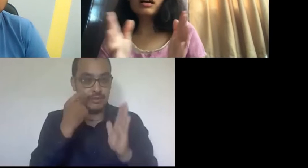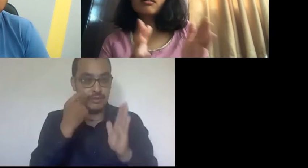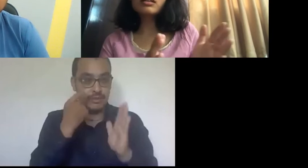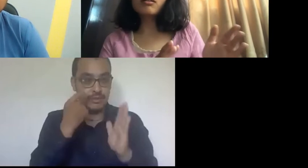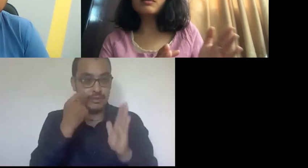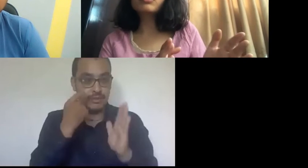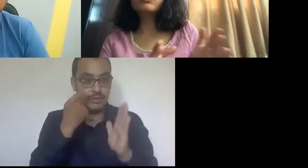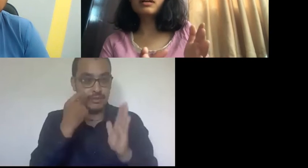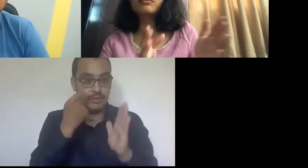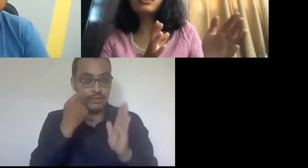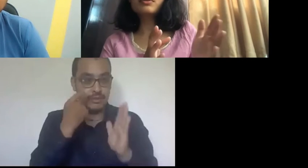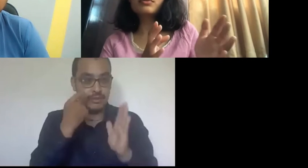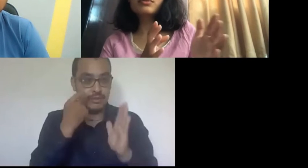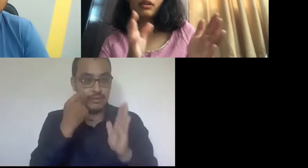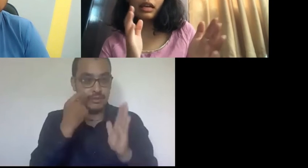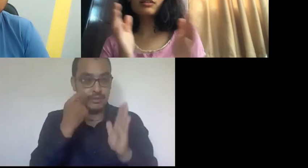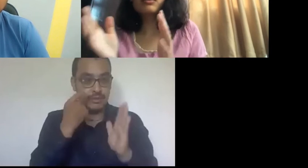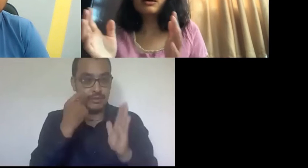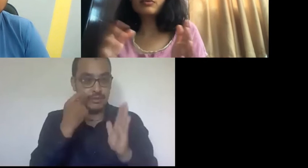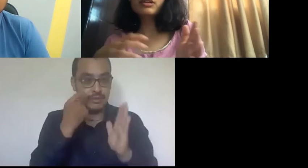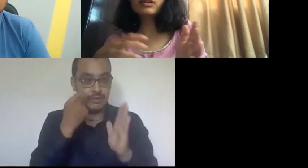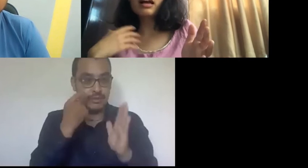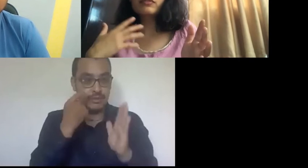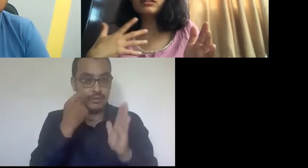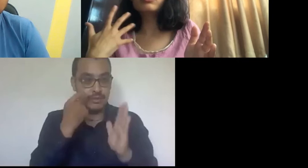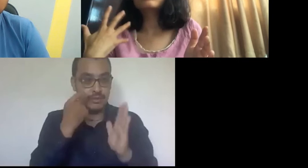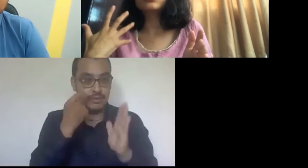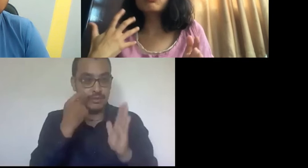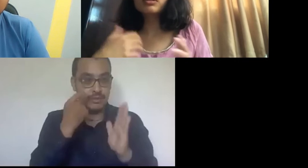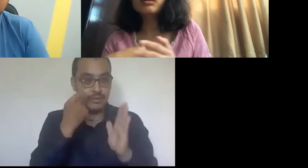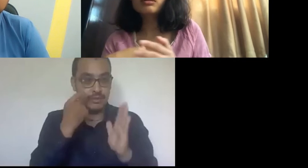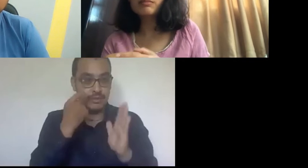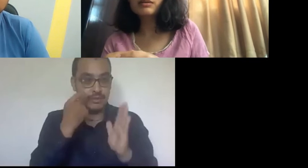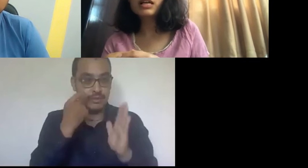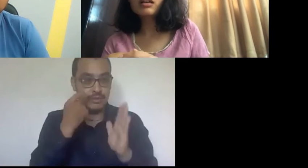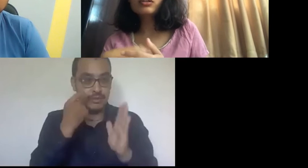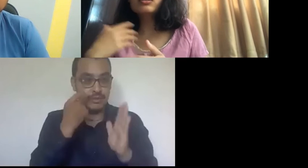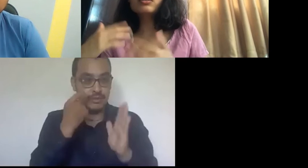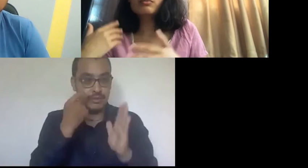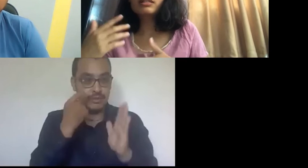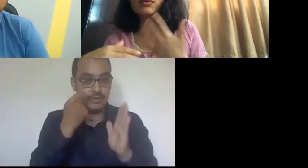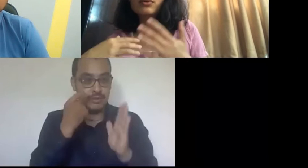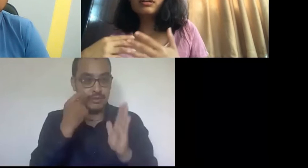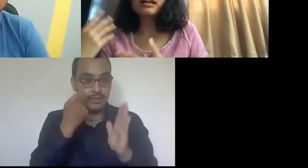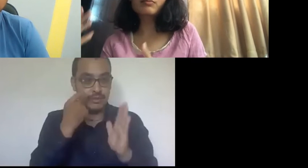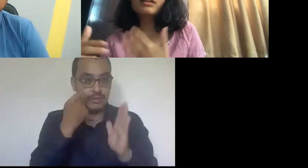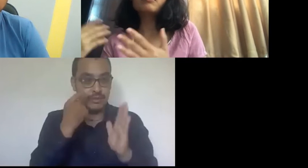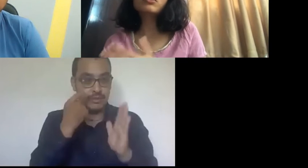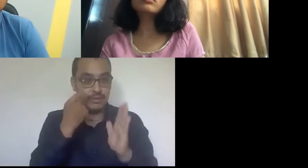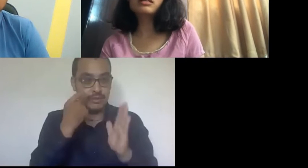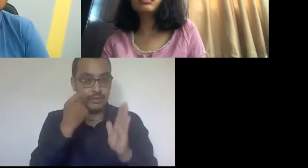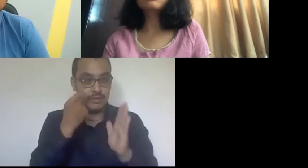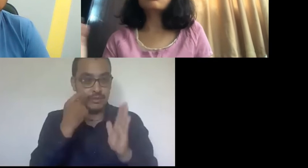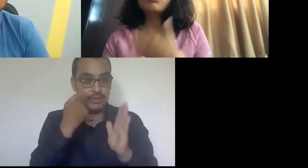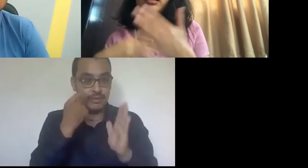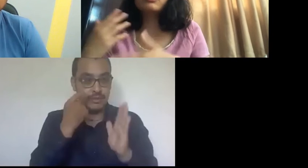सुत्नु अगाडि अलिक नराम्रो कुराहरू न्युजहरू हेरेर सुत्दा पनि आफूलाई त्यो डिस्टर्ब हुन्छ नि त दिमागमा त्यो डिस्टर्बेन्सलेहरू गर्दाखेरि पनि हामी सुत्न